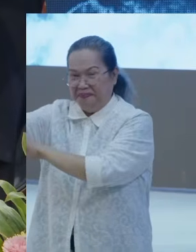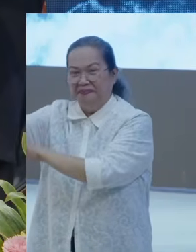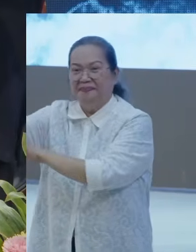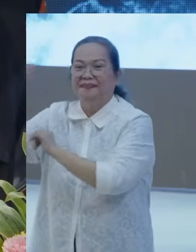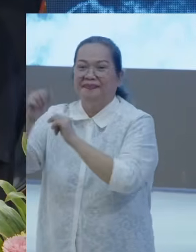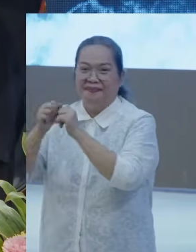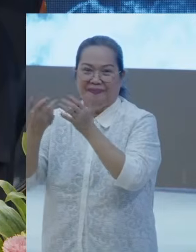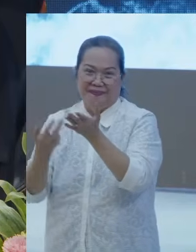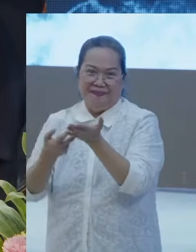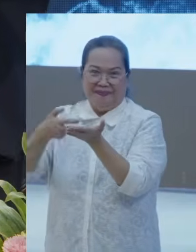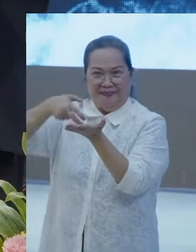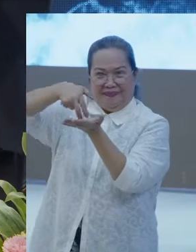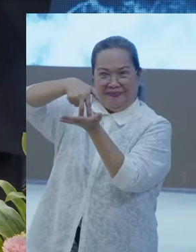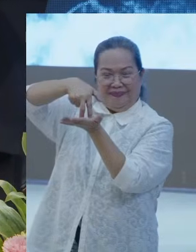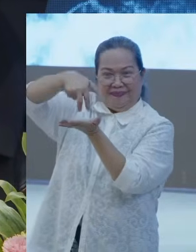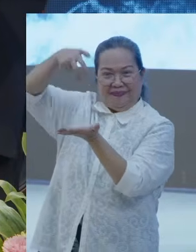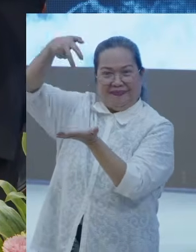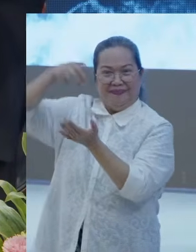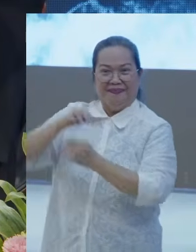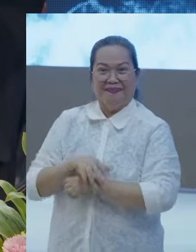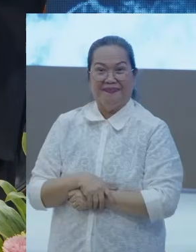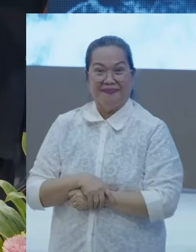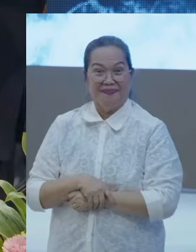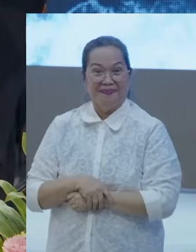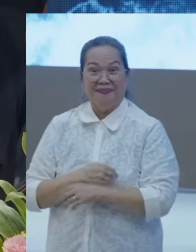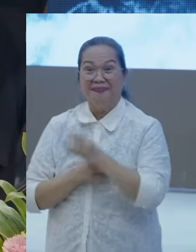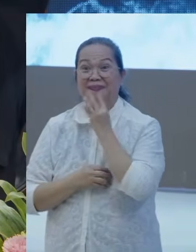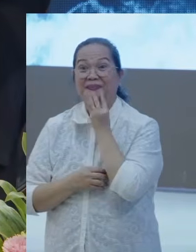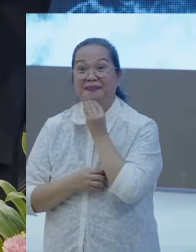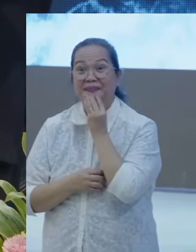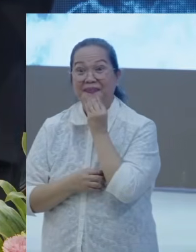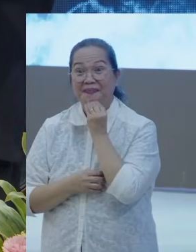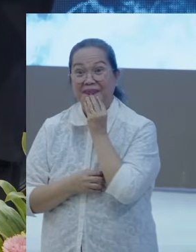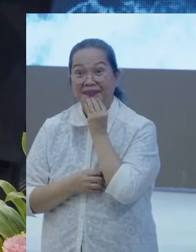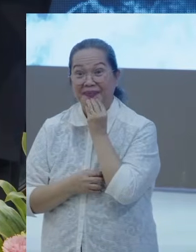No? Ang bilang ng mga Hudyo doon, 1 day.